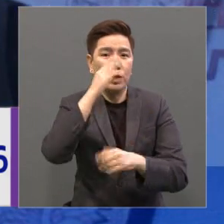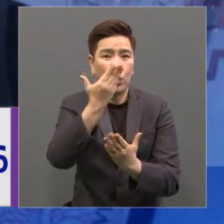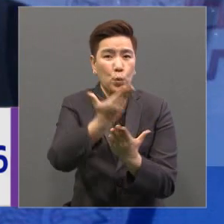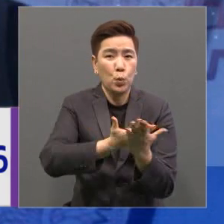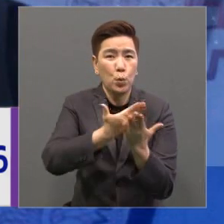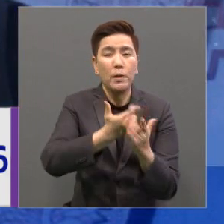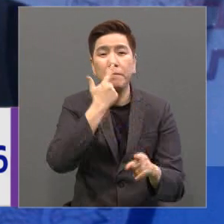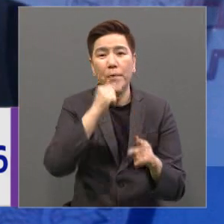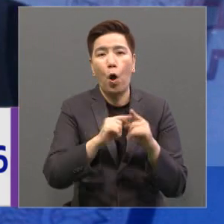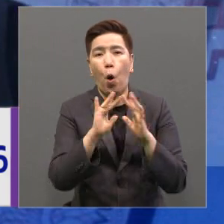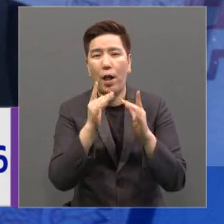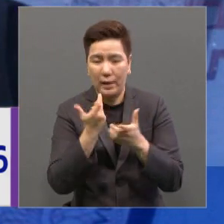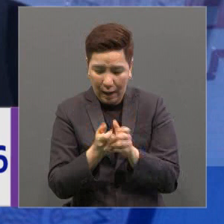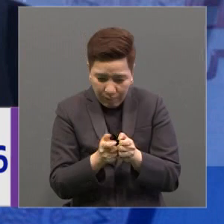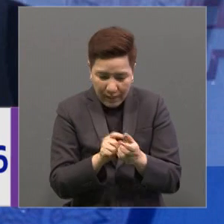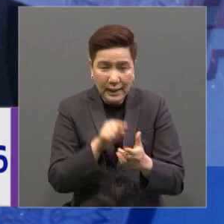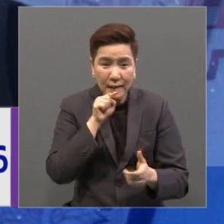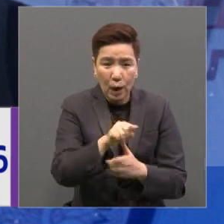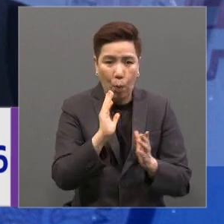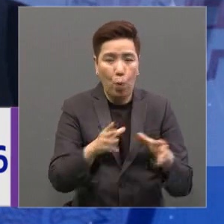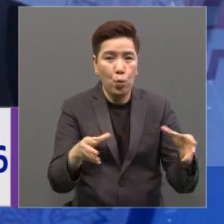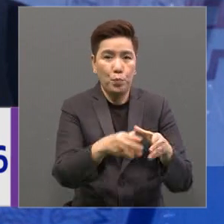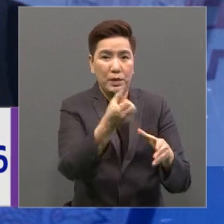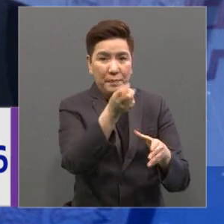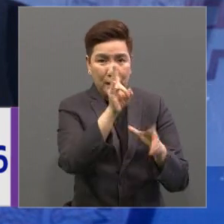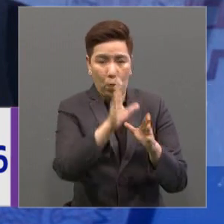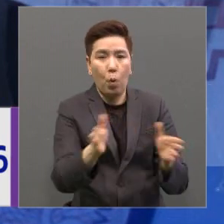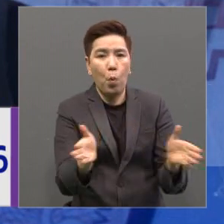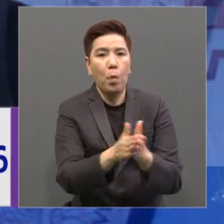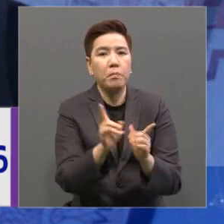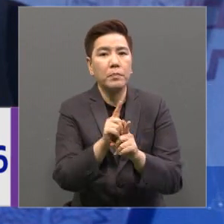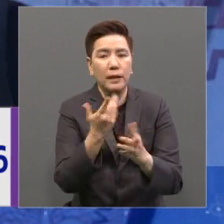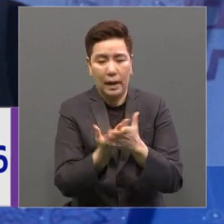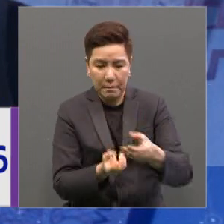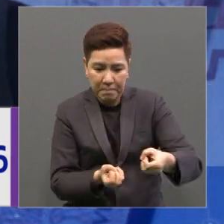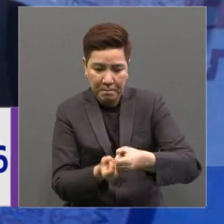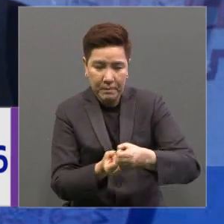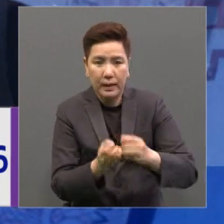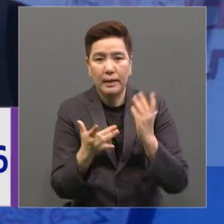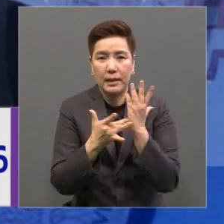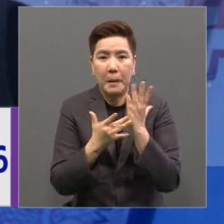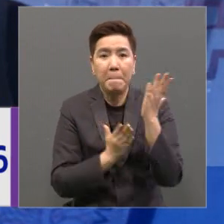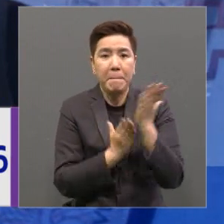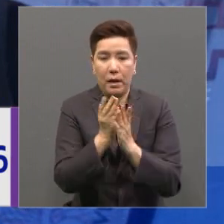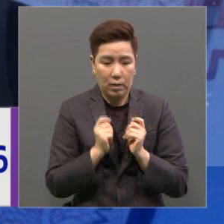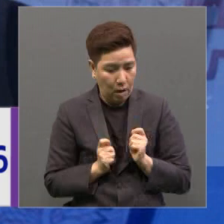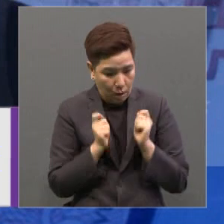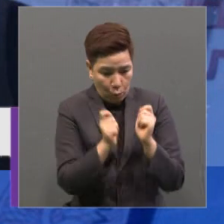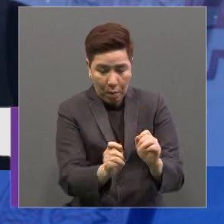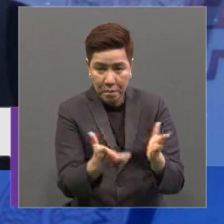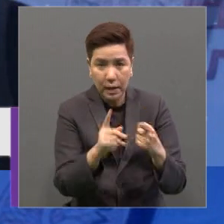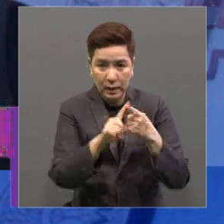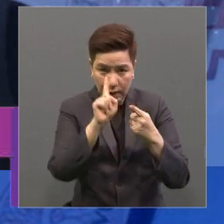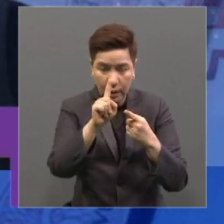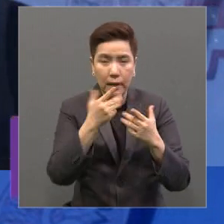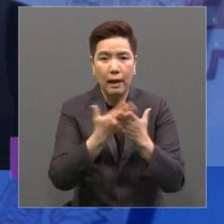บริษัทลอตเตอรี่ออนไลน์จำกัดกับพวก 17คนในข้อหาร่วมกันจัดให้มีการเล่นการพนันทางอิเล็กทรอนิกส์โดยไม่ได้รับอนุญาตและ